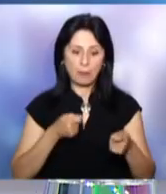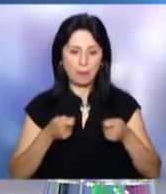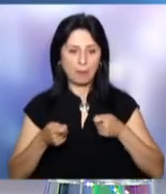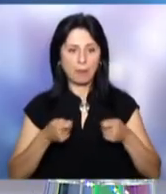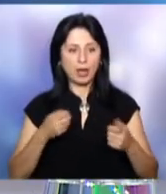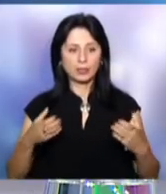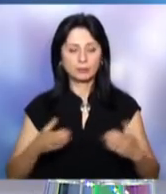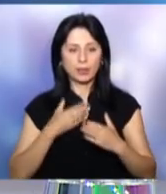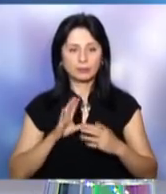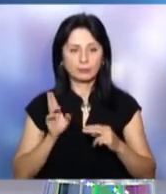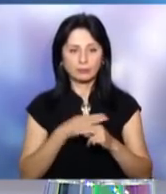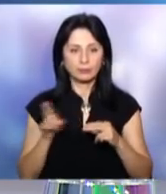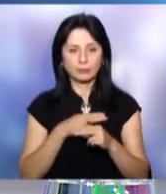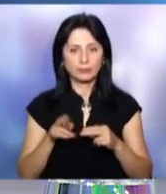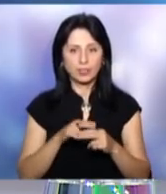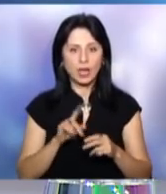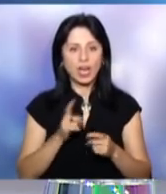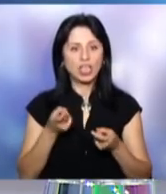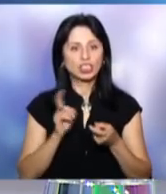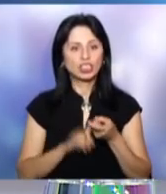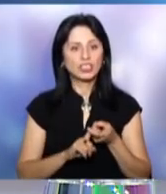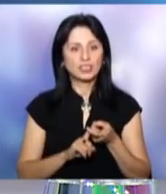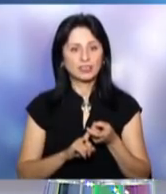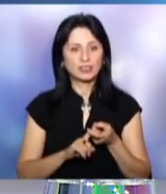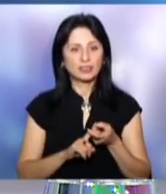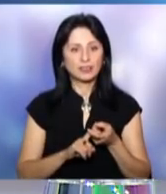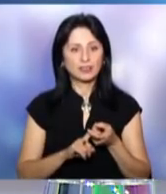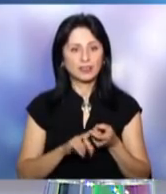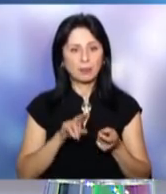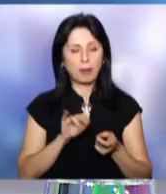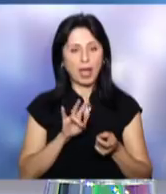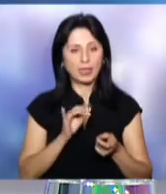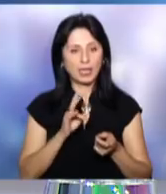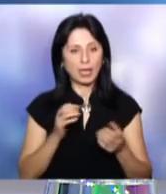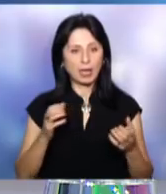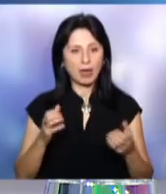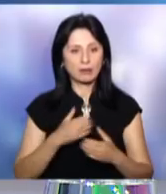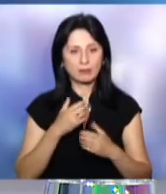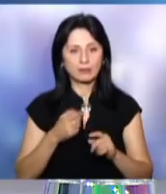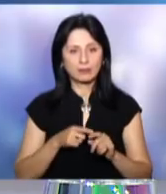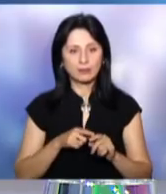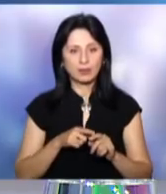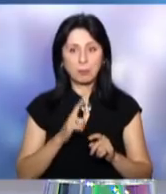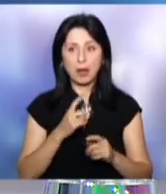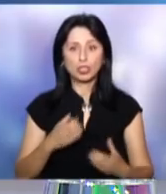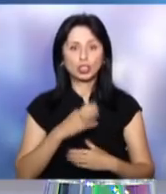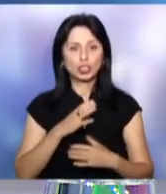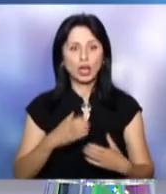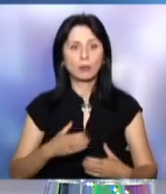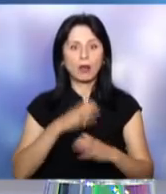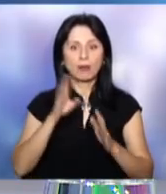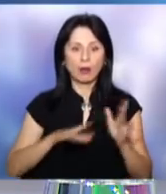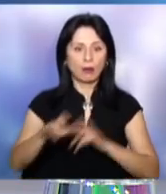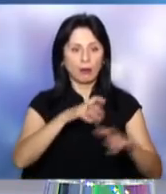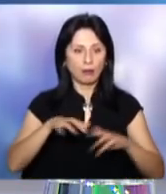მართოთ ჩვენი პანიკური შეტევა, რა შეიძლება უკავშირდებოდეს პანიკური შეტევა და ვიდრე ამ თემაზე ვისაუბრებთ,